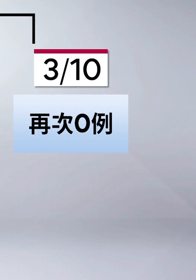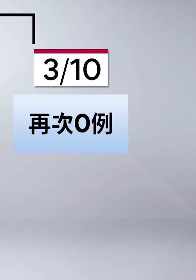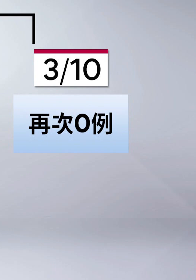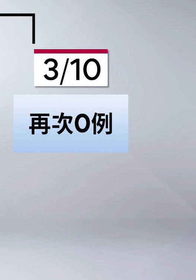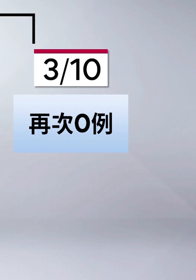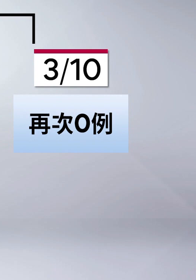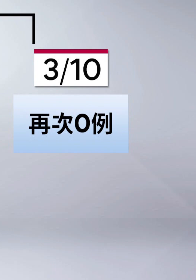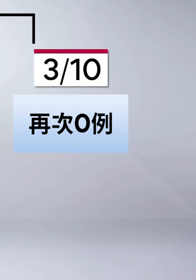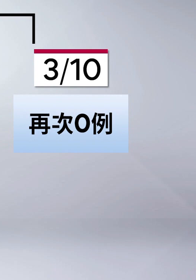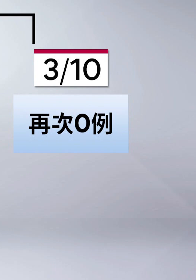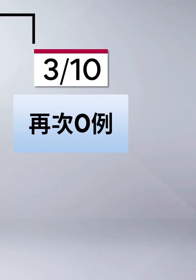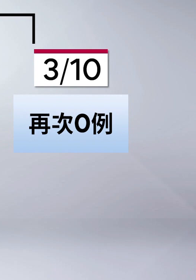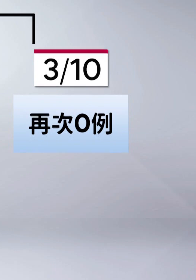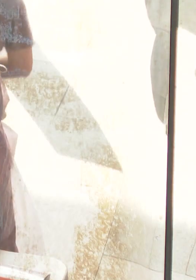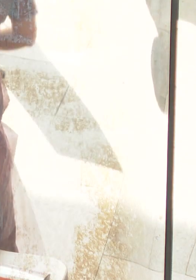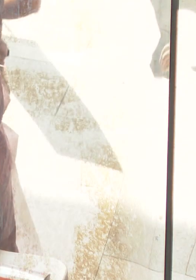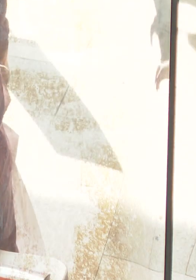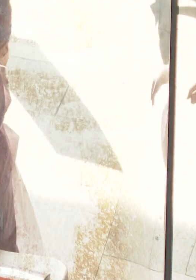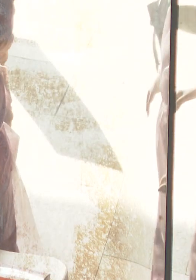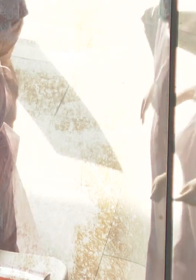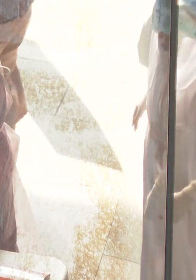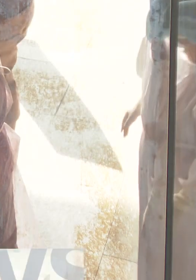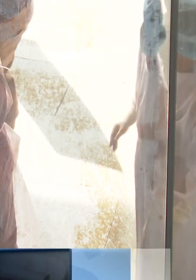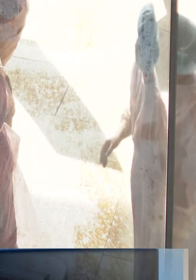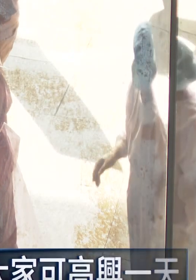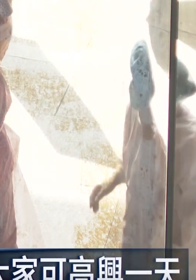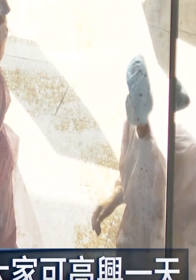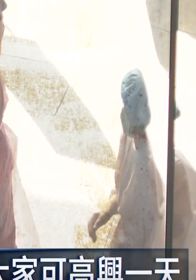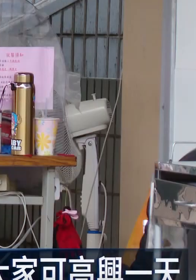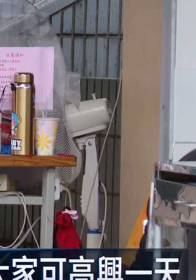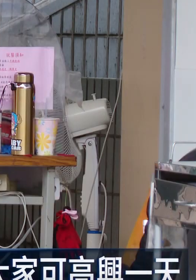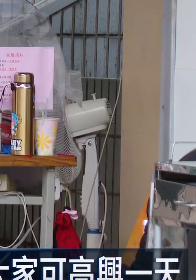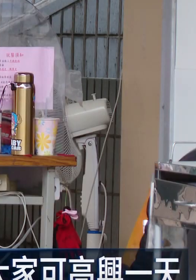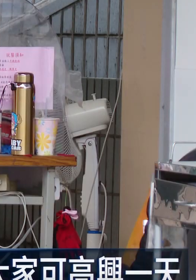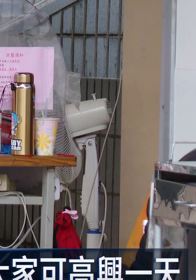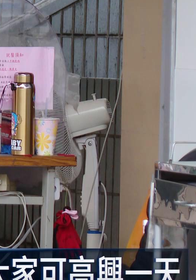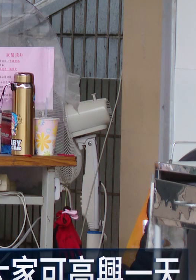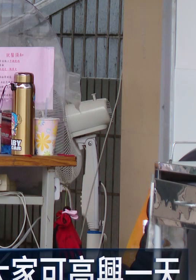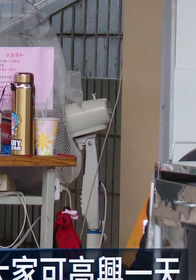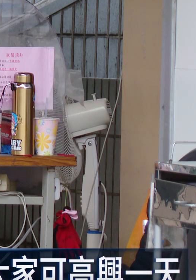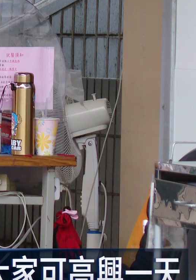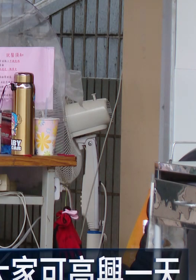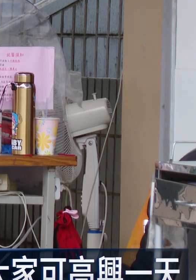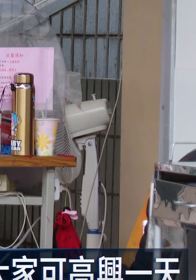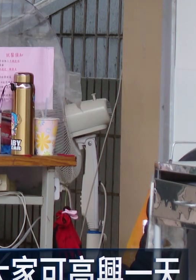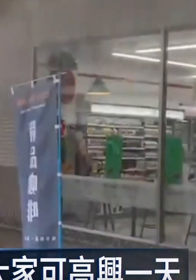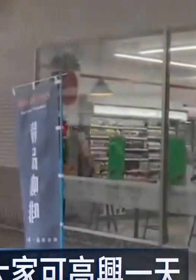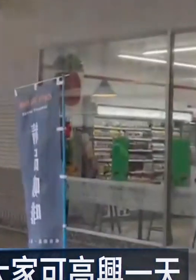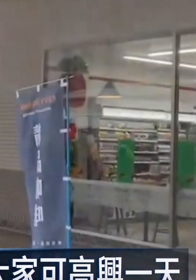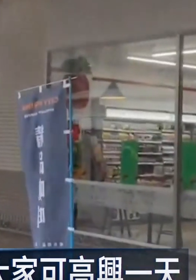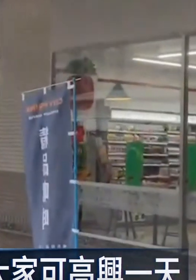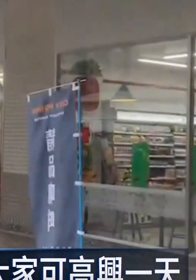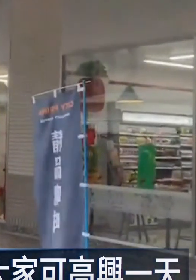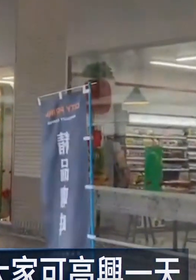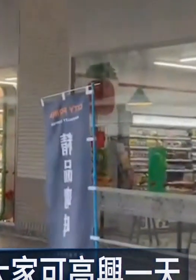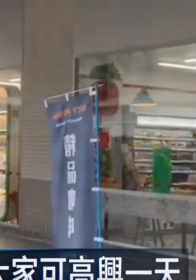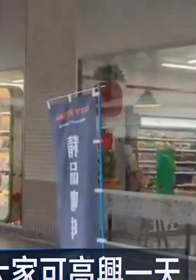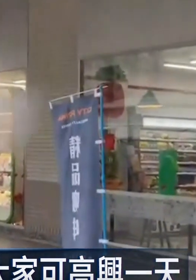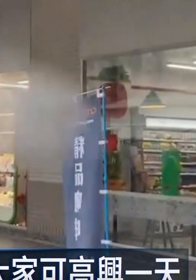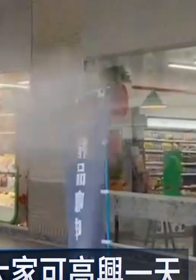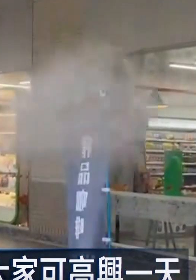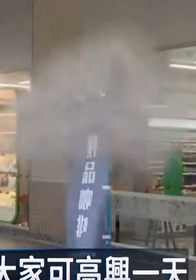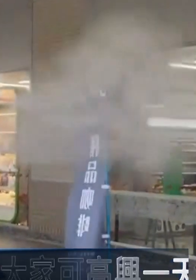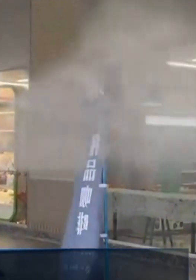68天，嘉陵总算回来了。目前监测中传播链也只剩下3案，包含11号期满宜兰境外移入家庭群